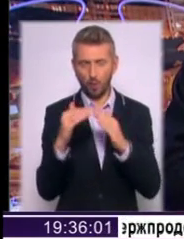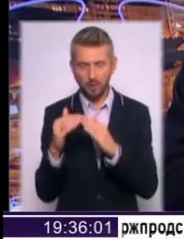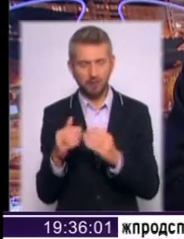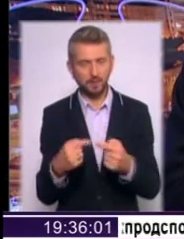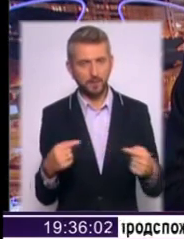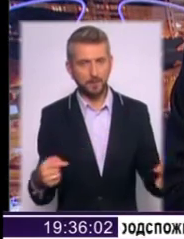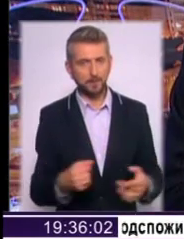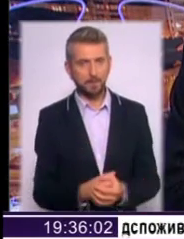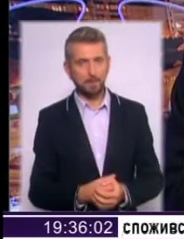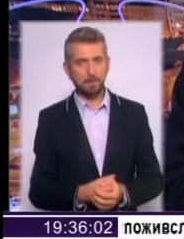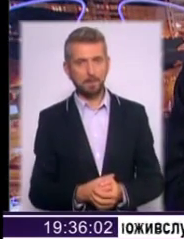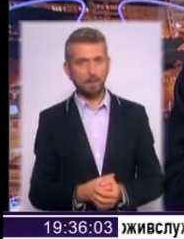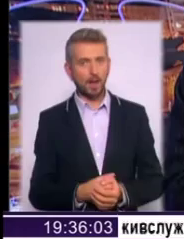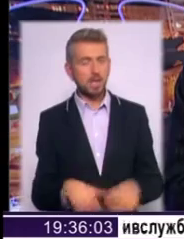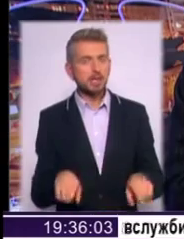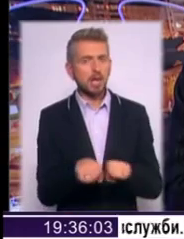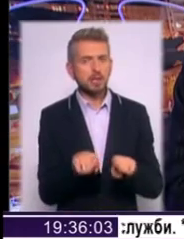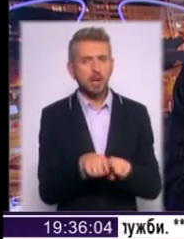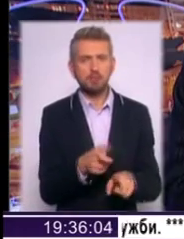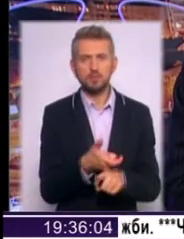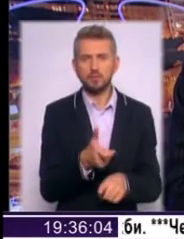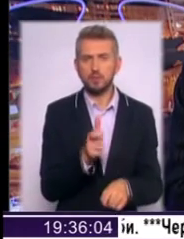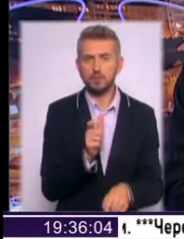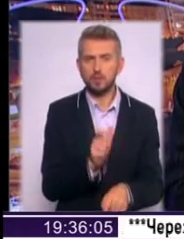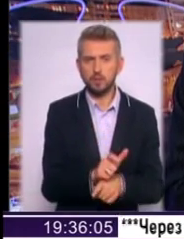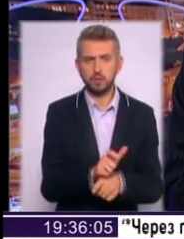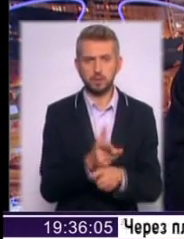само дуже утискається